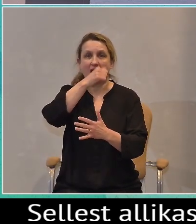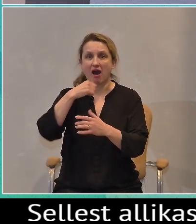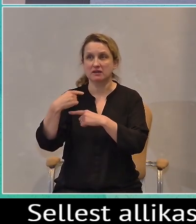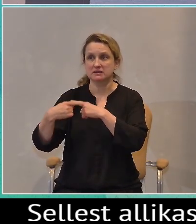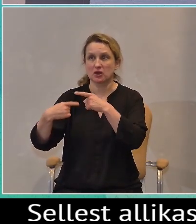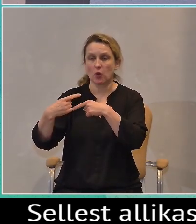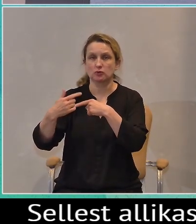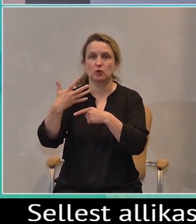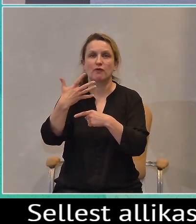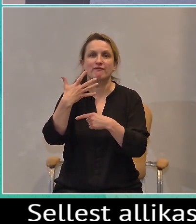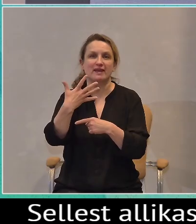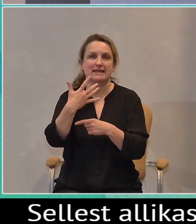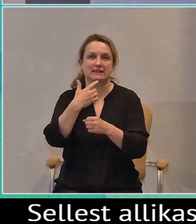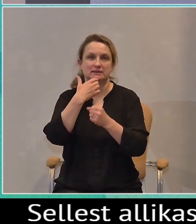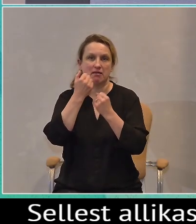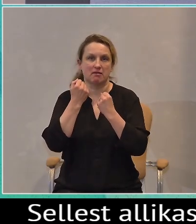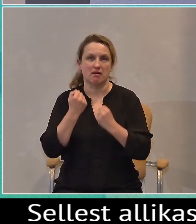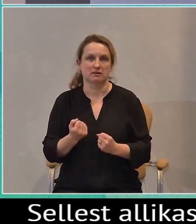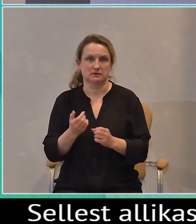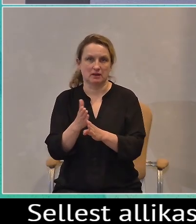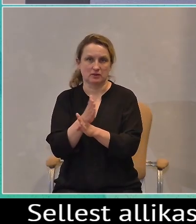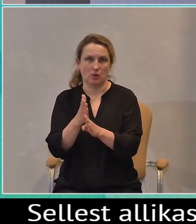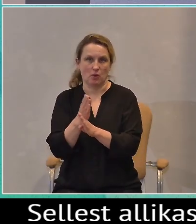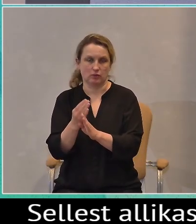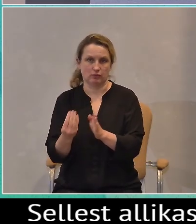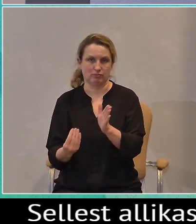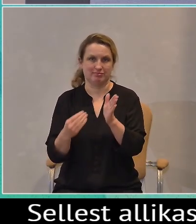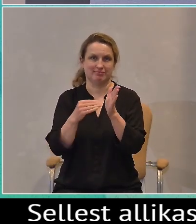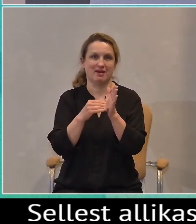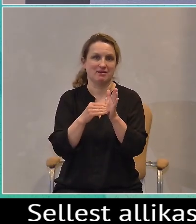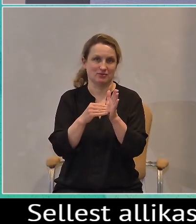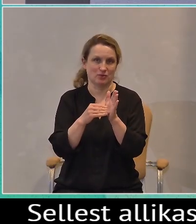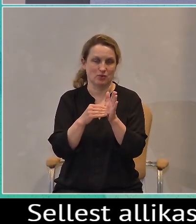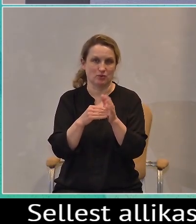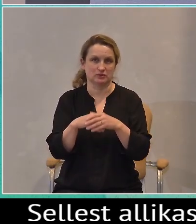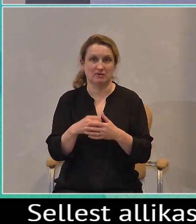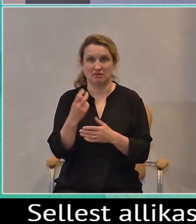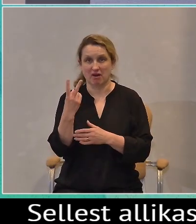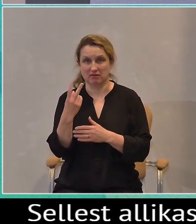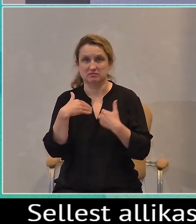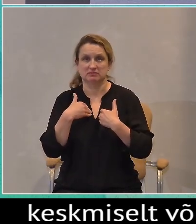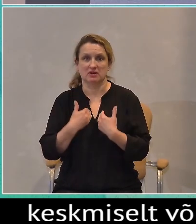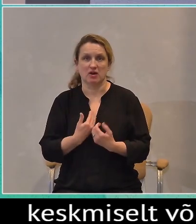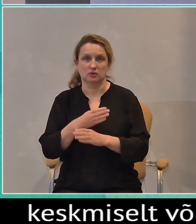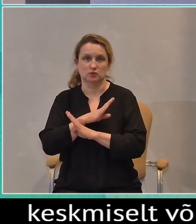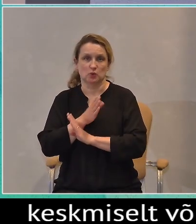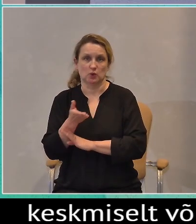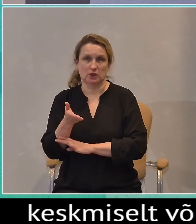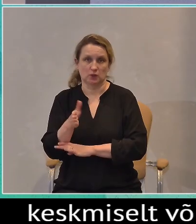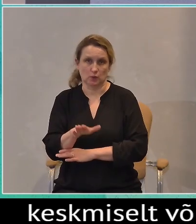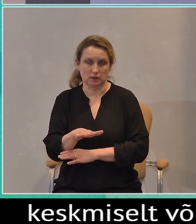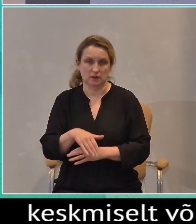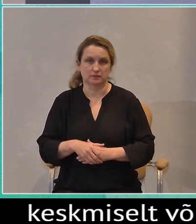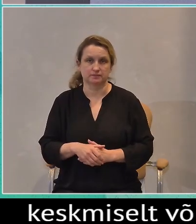siis 5 rasket bulloosse epidermolüüsiga patsienti. Neist 2 kahjuks on surnud